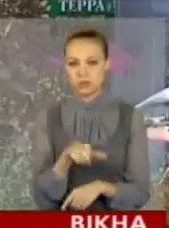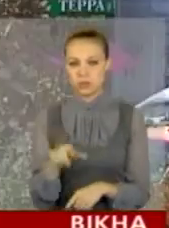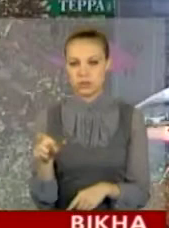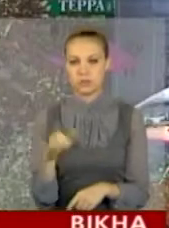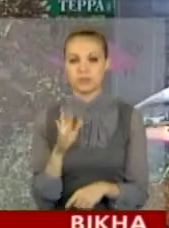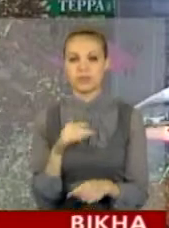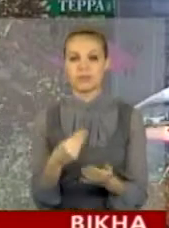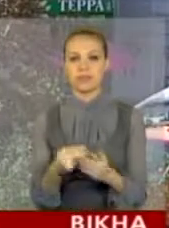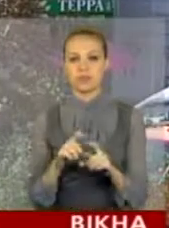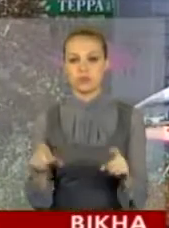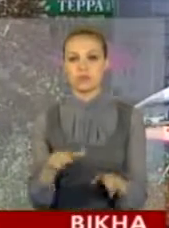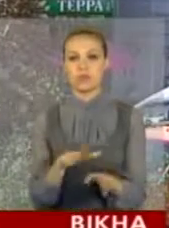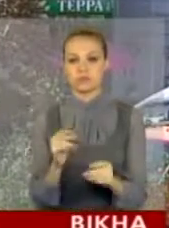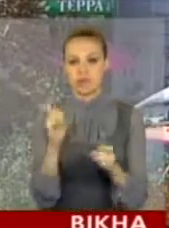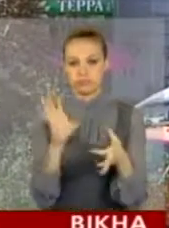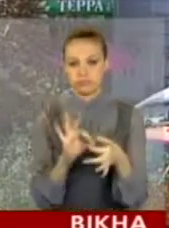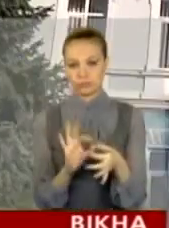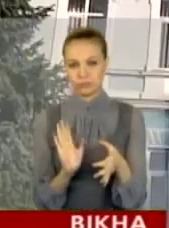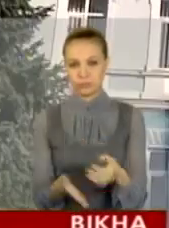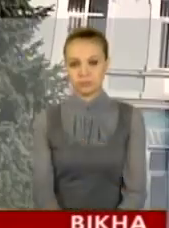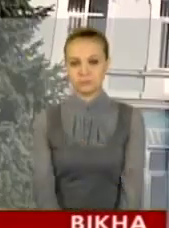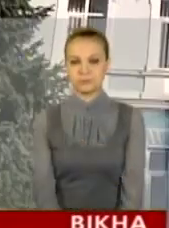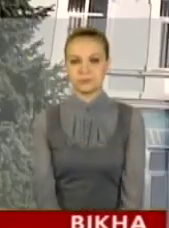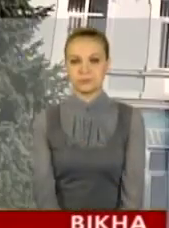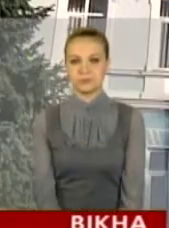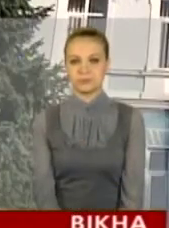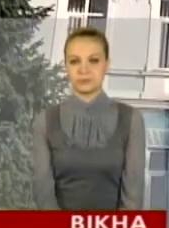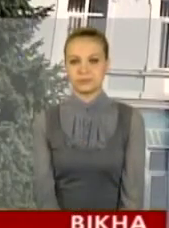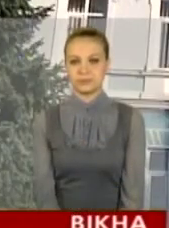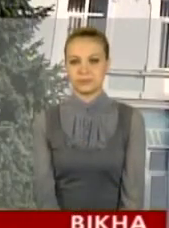і на установі взагалі повісить замок. Юлія Струк, Олександр Макушак, програма «Вікна», СТБ.